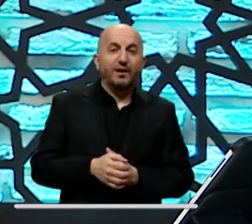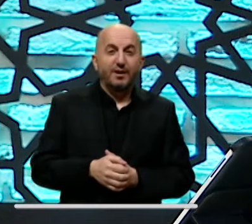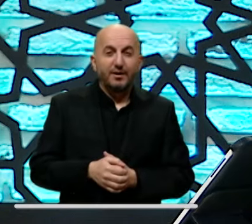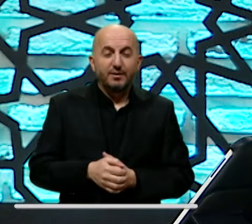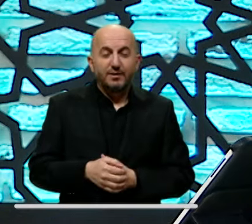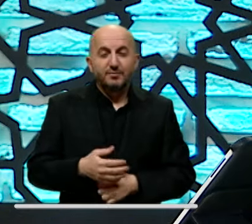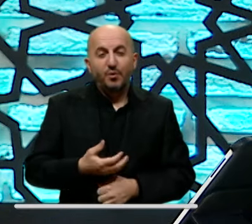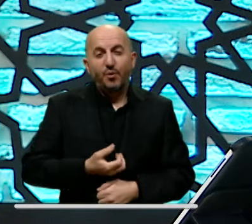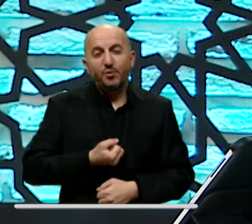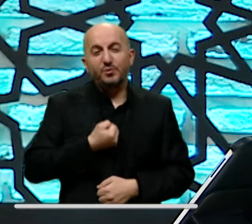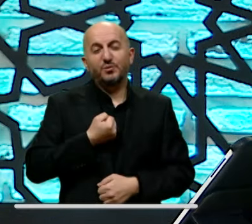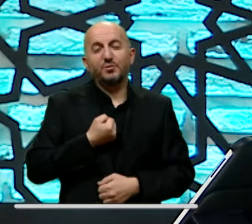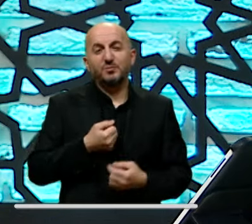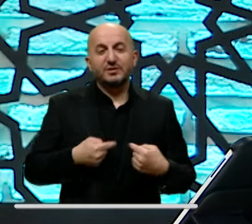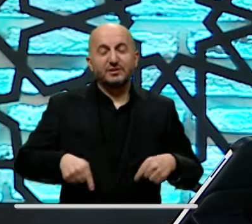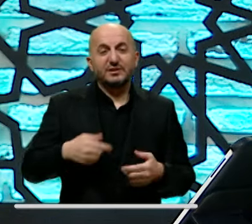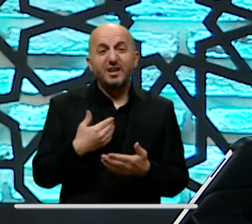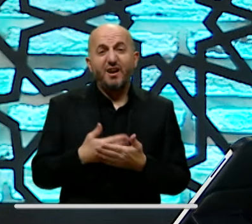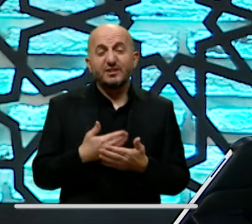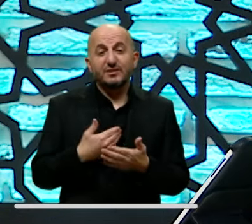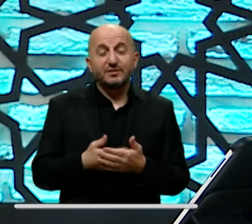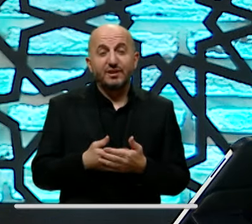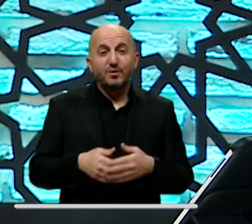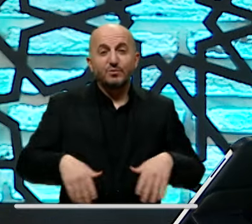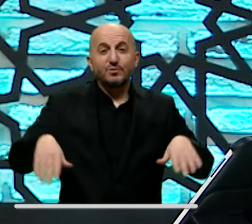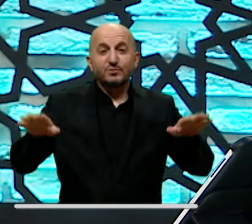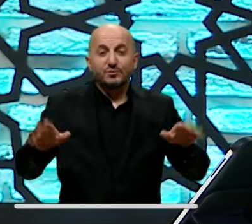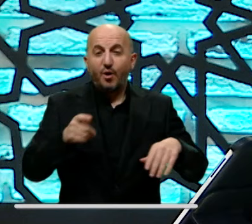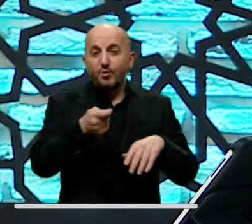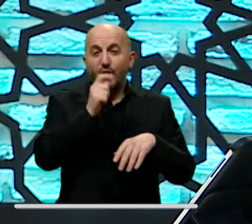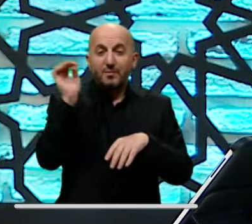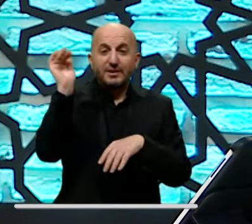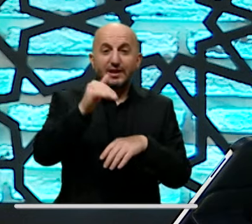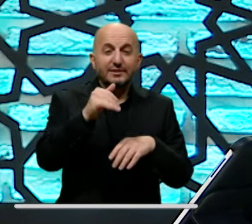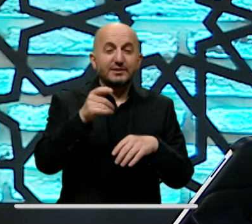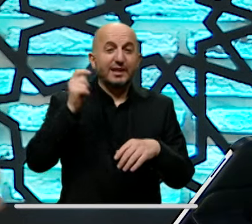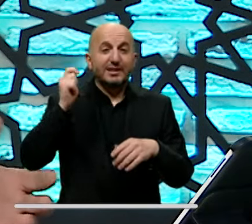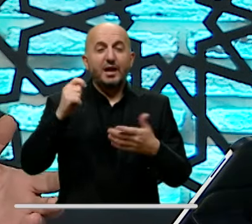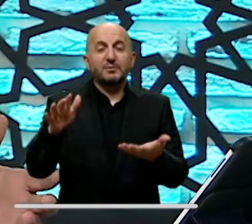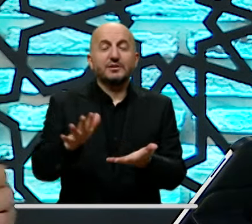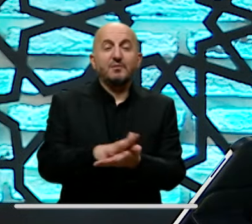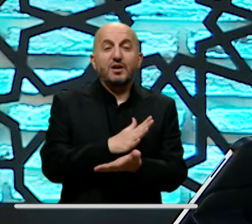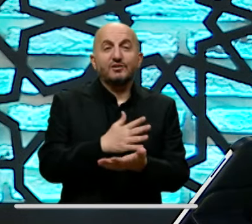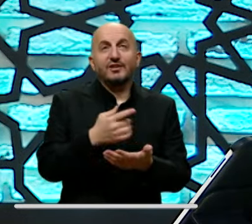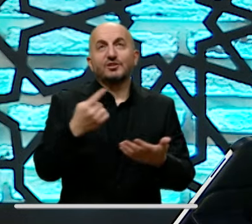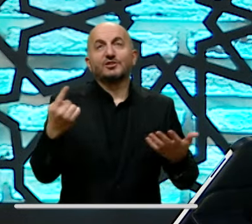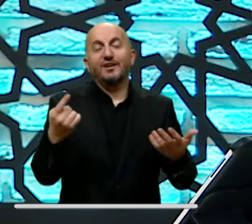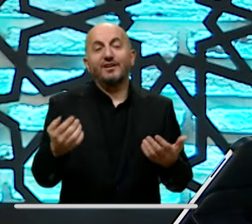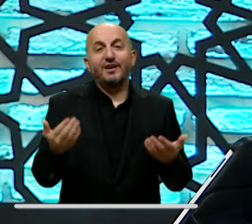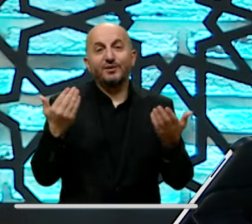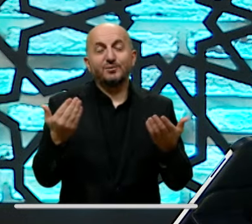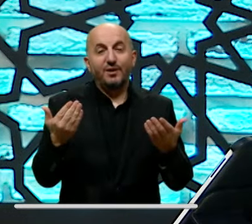öyle bir üzdün ki bizi yani Keşke bir kuş olup uçsak Çorum'a gelsek de sizi damadımız da barıştır Sak inşallah dua